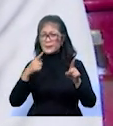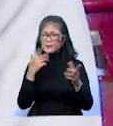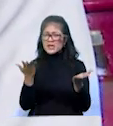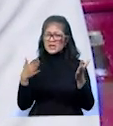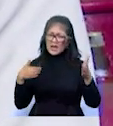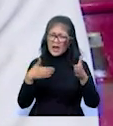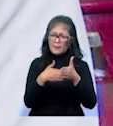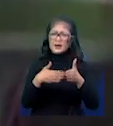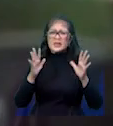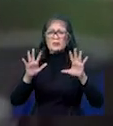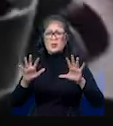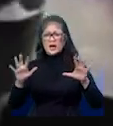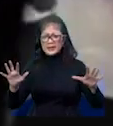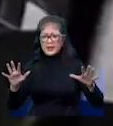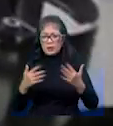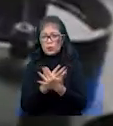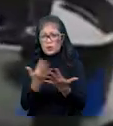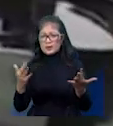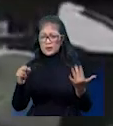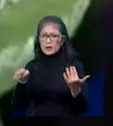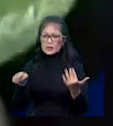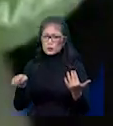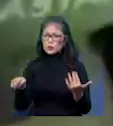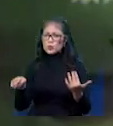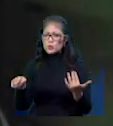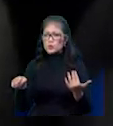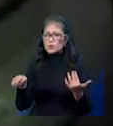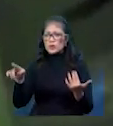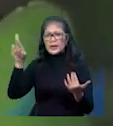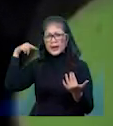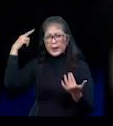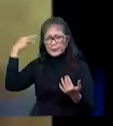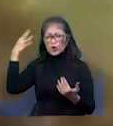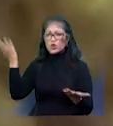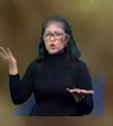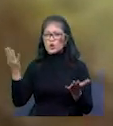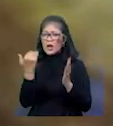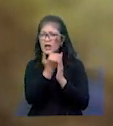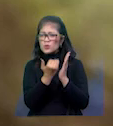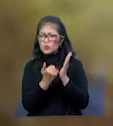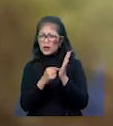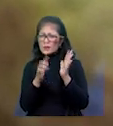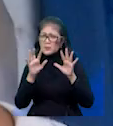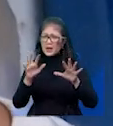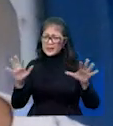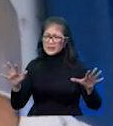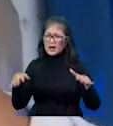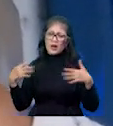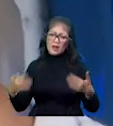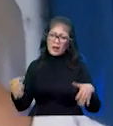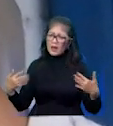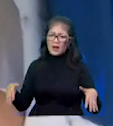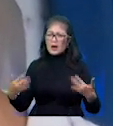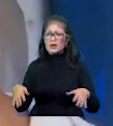dari masyarakat itu mungkin dinilai terlalu ribet terlalu banyak aturan gitu kan mungkin kita